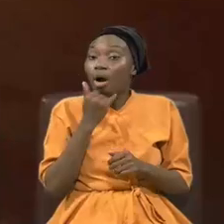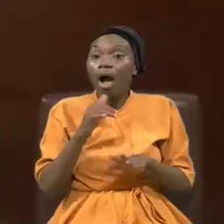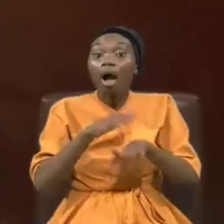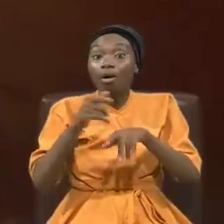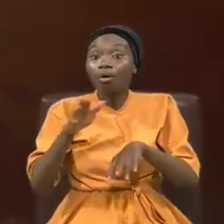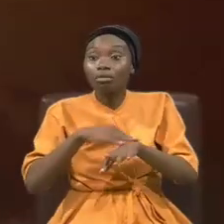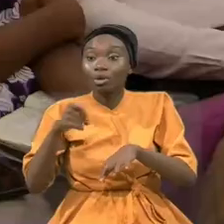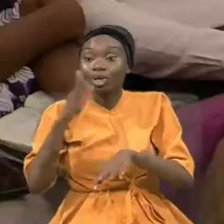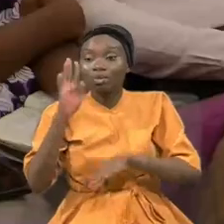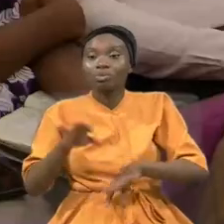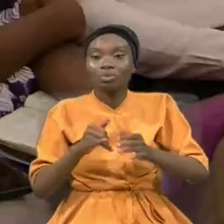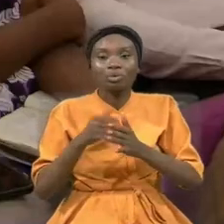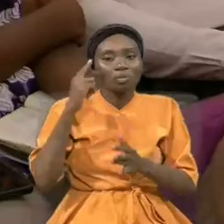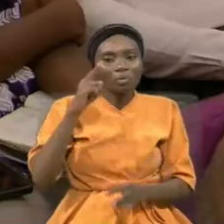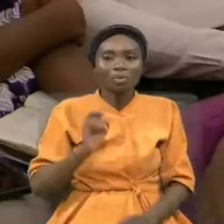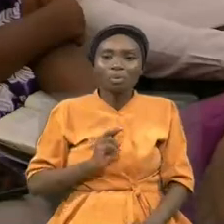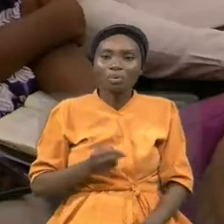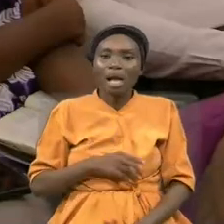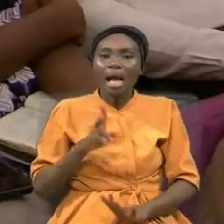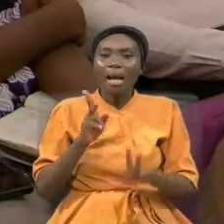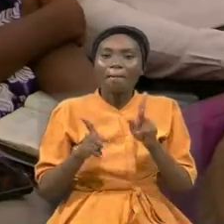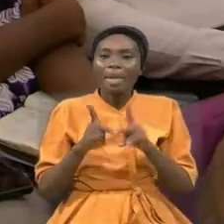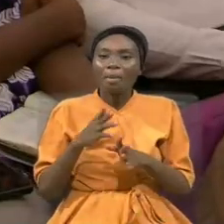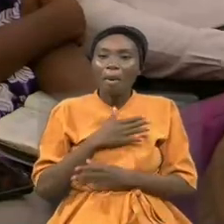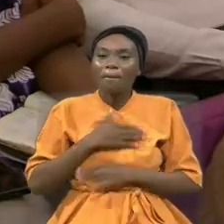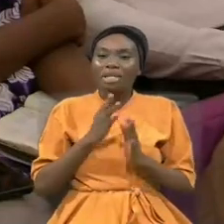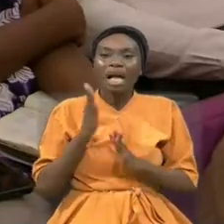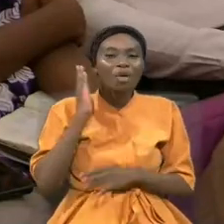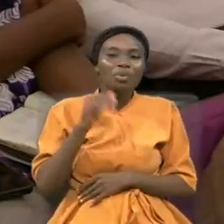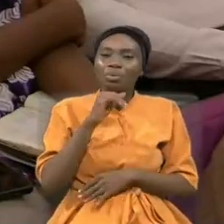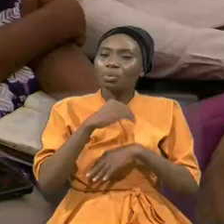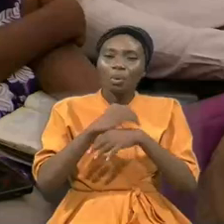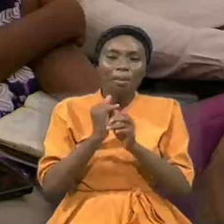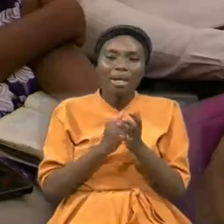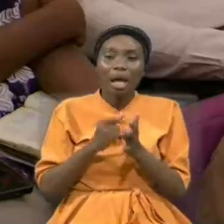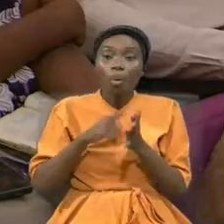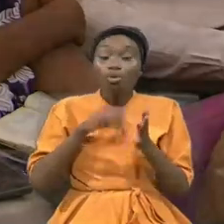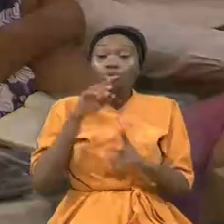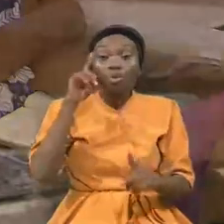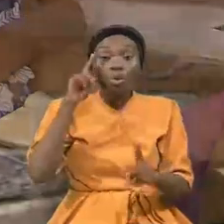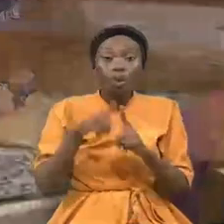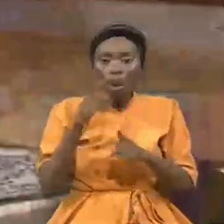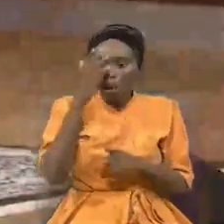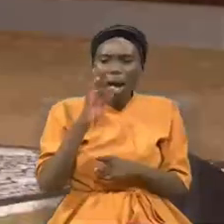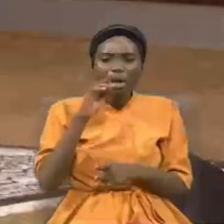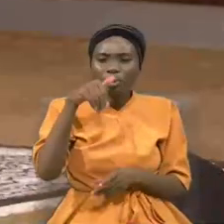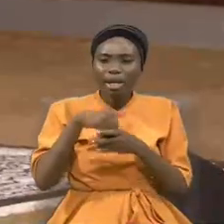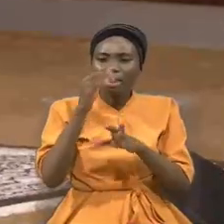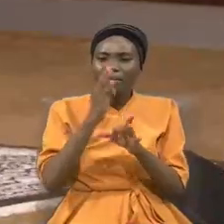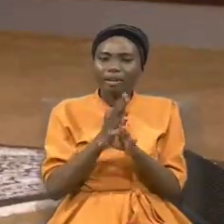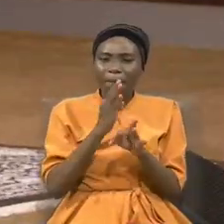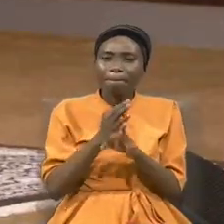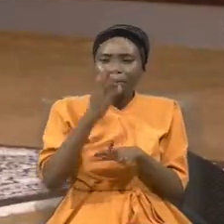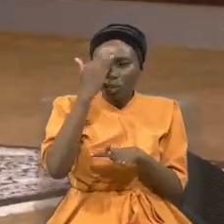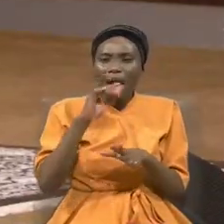mauvais. Il faut l'appeler. Il va le faire pour nous. Il va nous aider. Alors, ceux qui plaisent aux hommes n'iront pas au ciel. Quel est ton but? Pourquoi